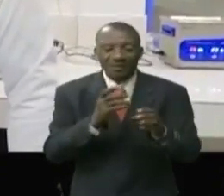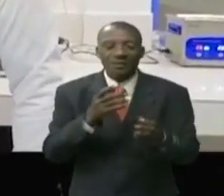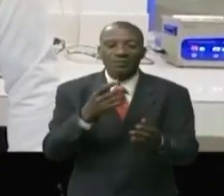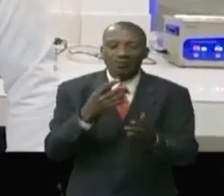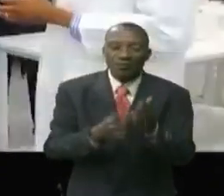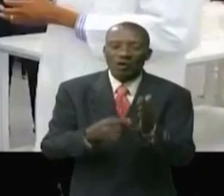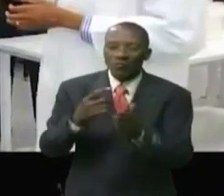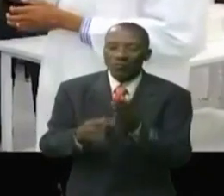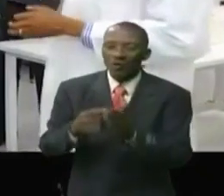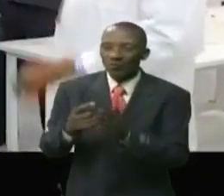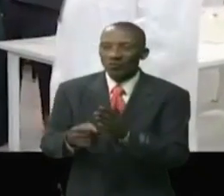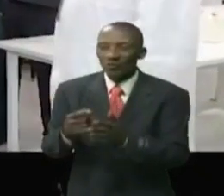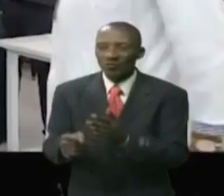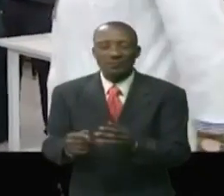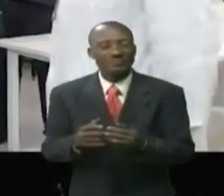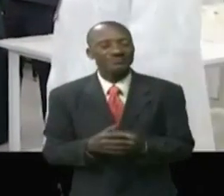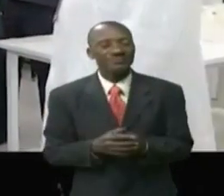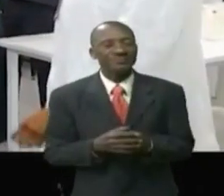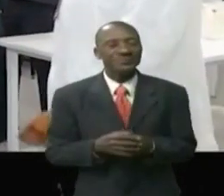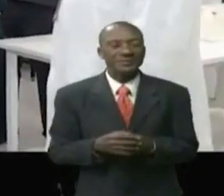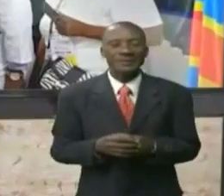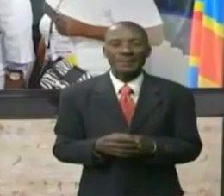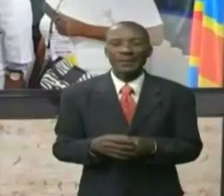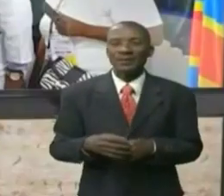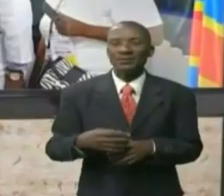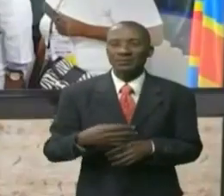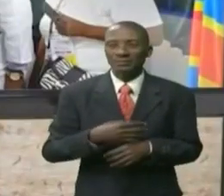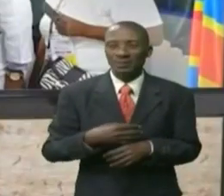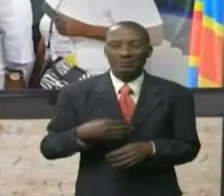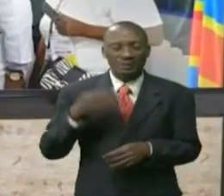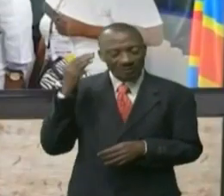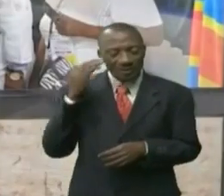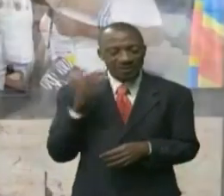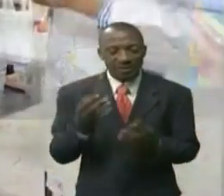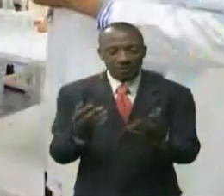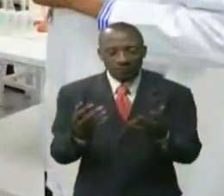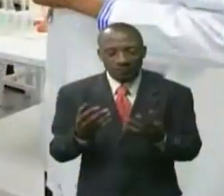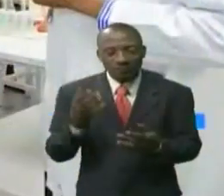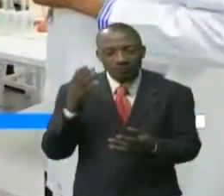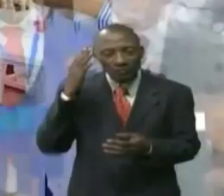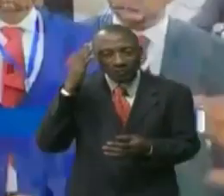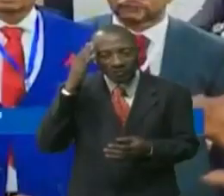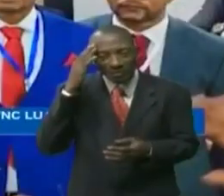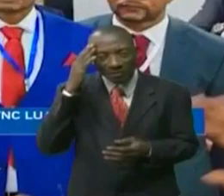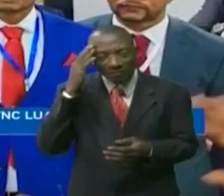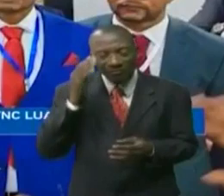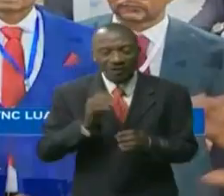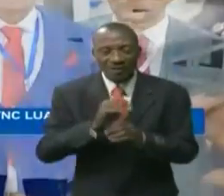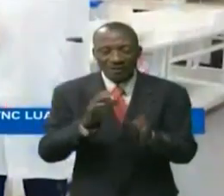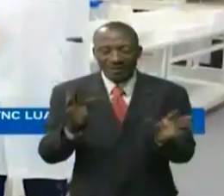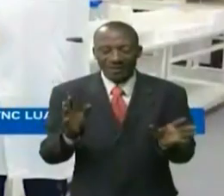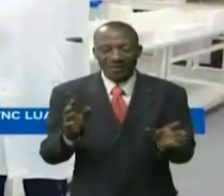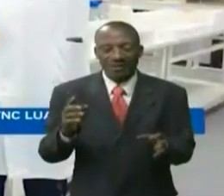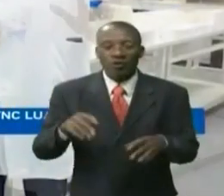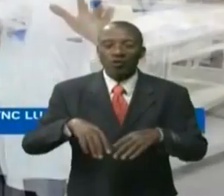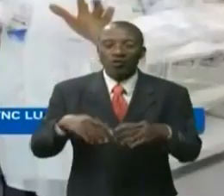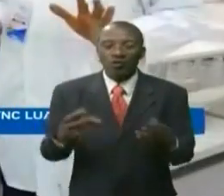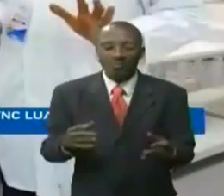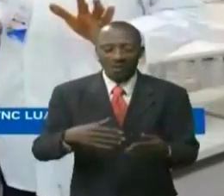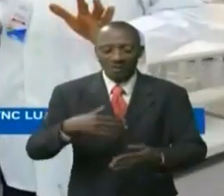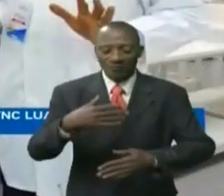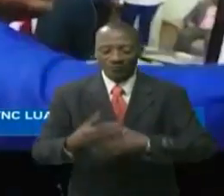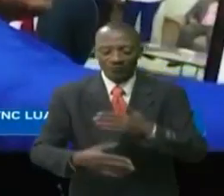guidée la délégation de la ministre Namba s'est rendu sur le site du salon minier pour s'impréé des stands de